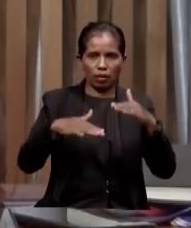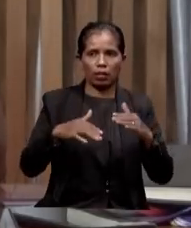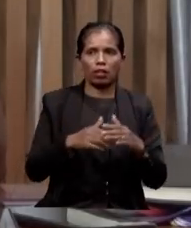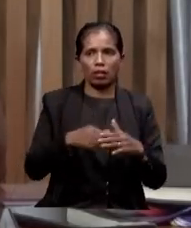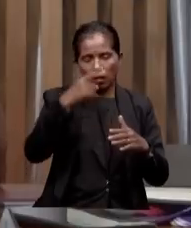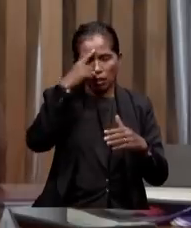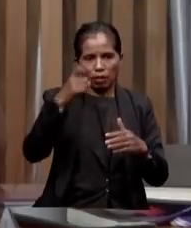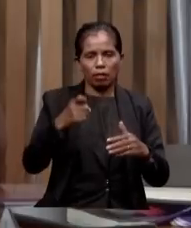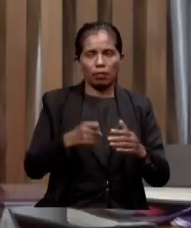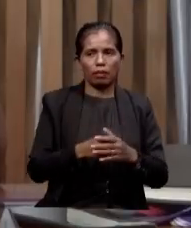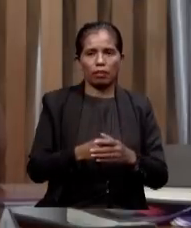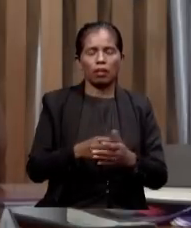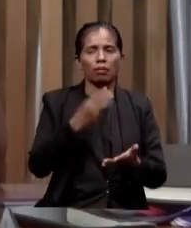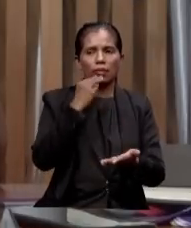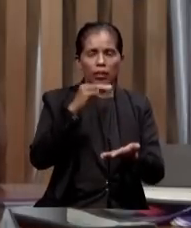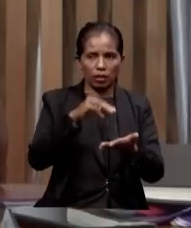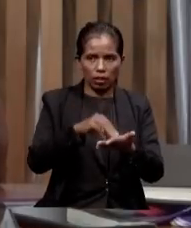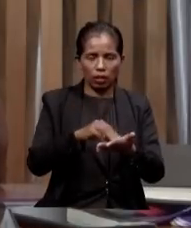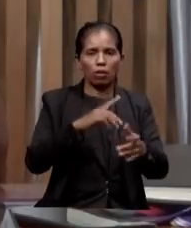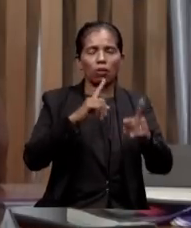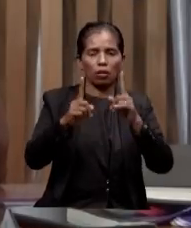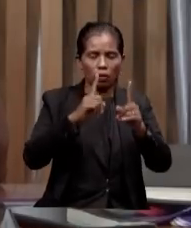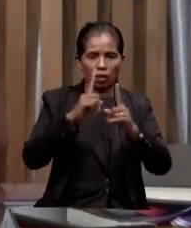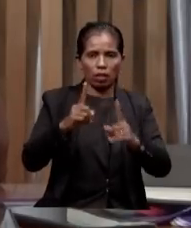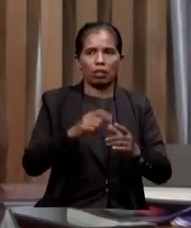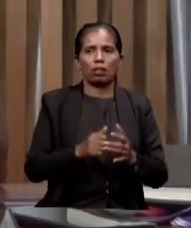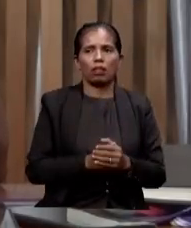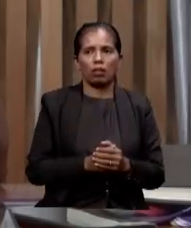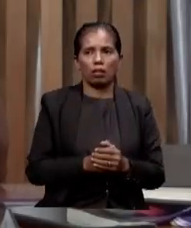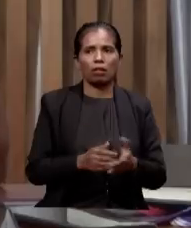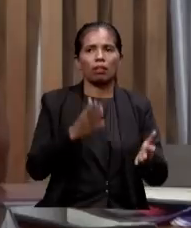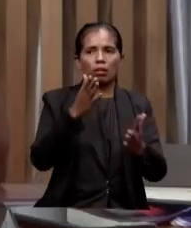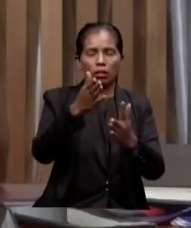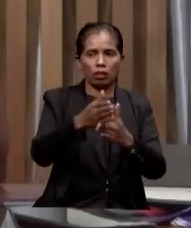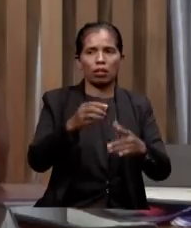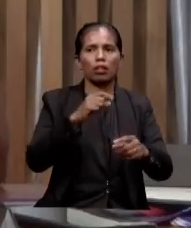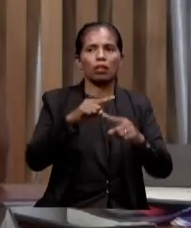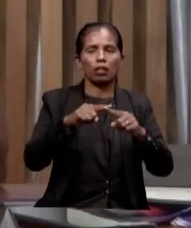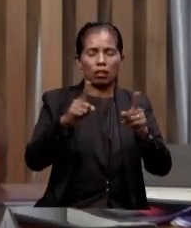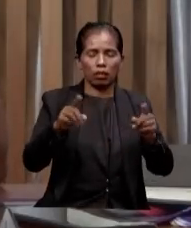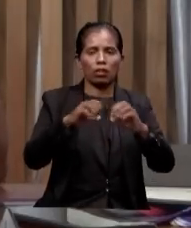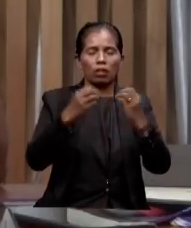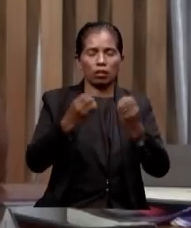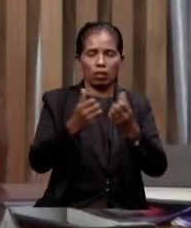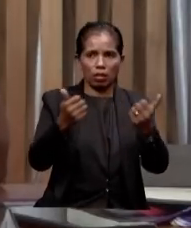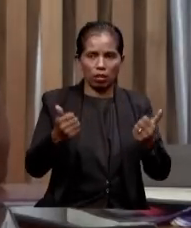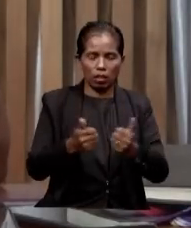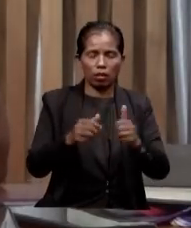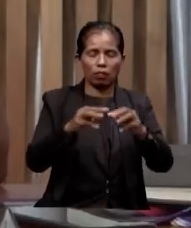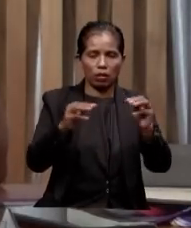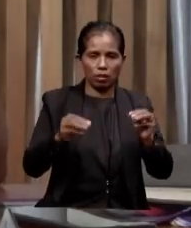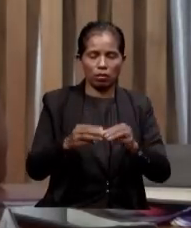tambah jan maka mensazen dan maka kuliah ba maka bali ute fali temi organisasi arti masyais ko arti ritual